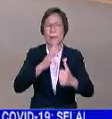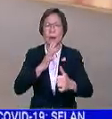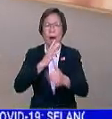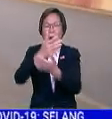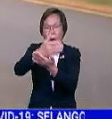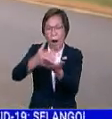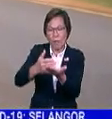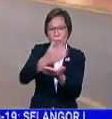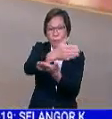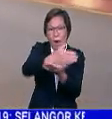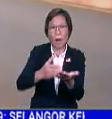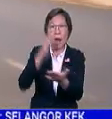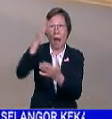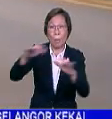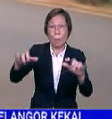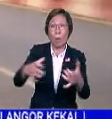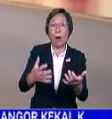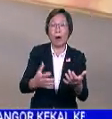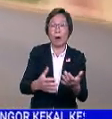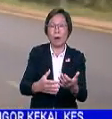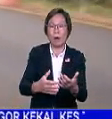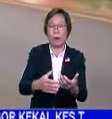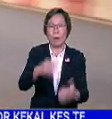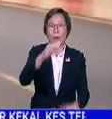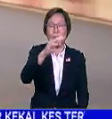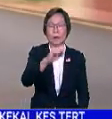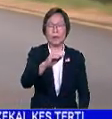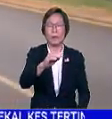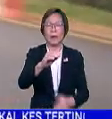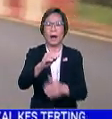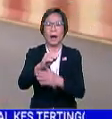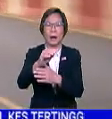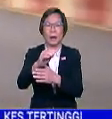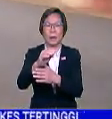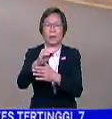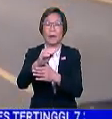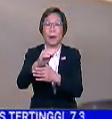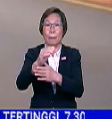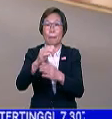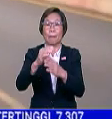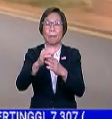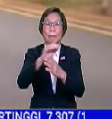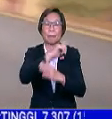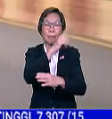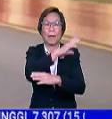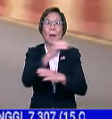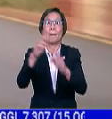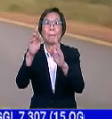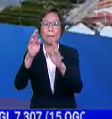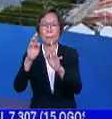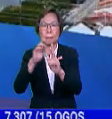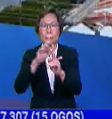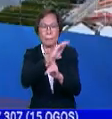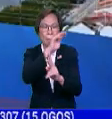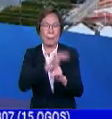beliau, sebahagiannya akan dilaksanakan melalui koridor tenaga di Perbaharui Sarawak dan Kementerian Pembangunan Luar Bandar.